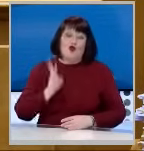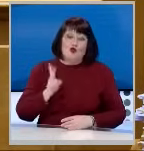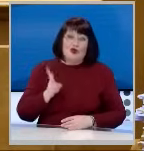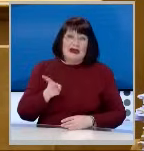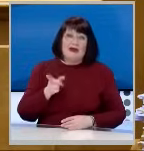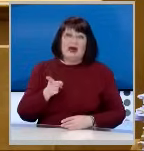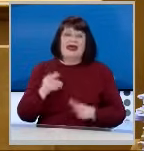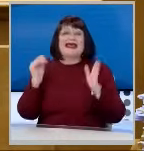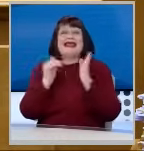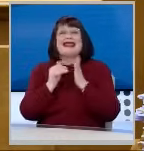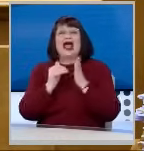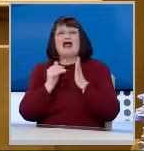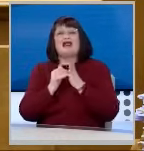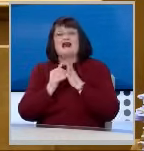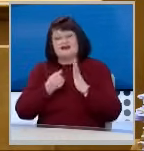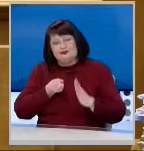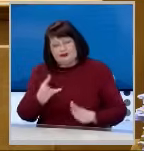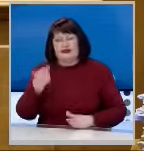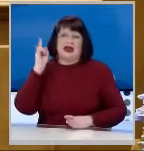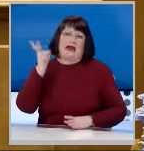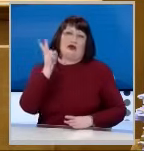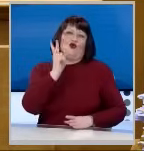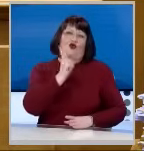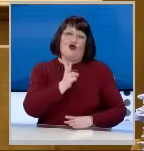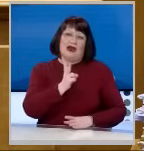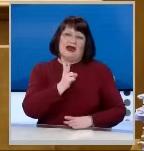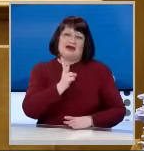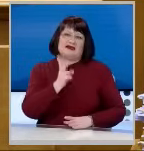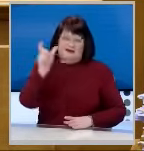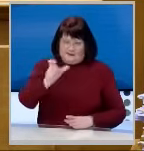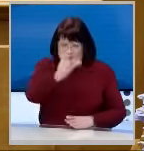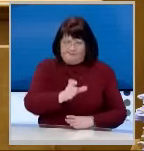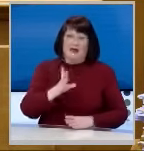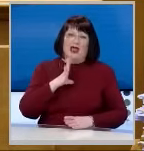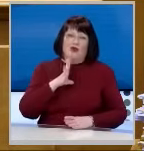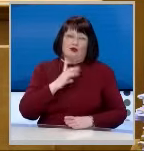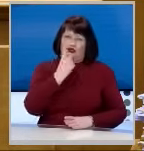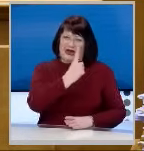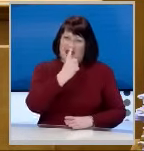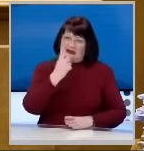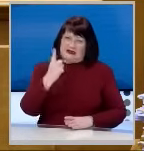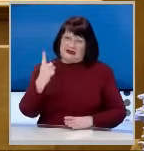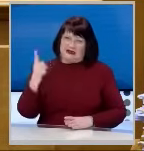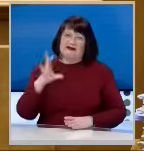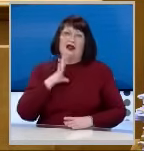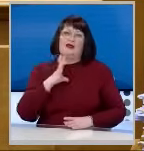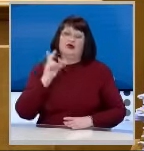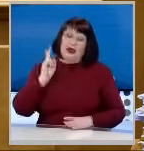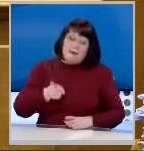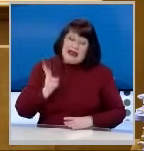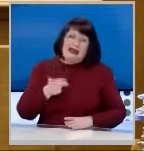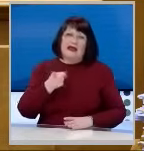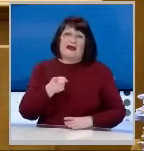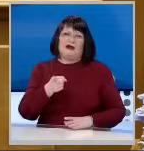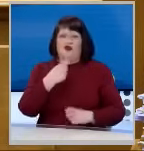είναι χιλιάδες οι κατηγορίες σε βαθμό κακουργήματος γιατί κάθε μια ανθρώπινη ζωή και κάθε μια διακινδύνευση είναι